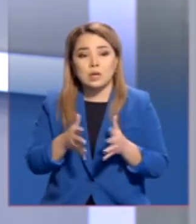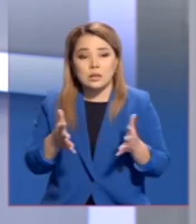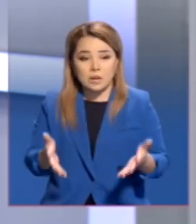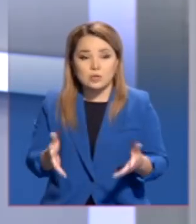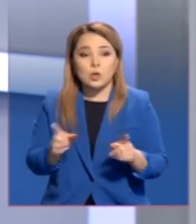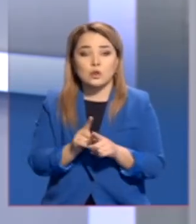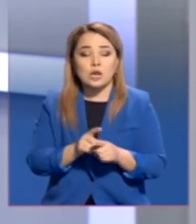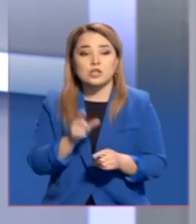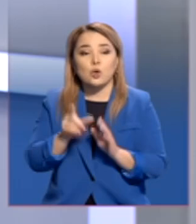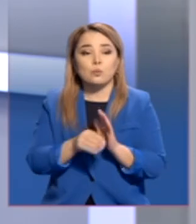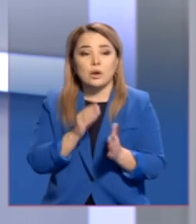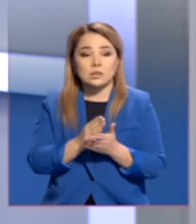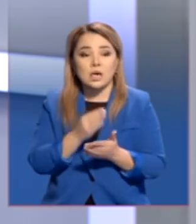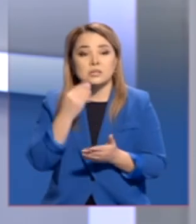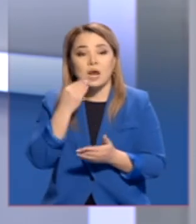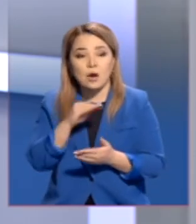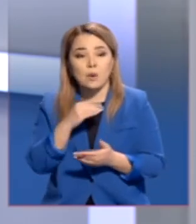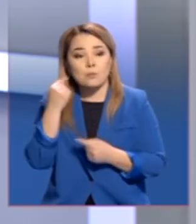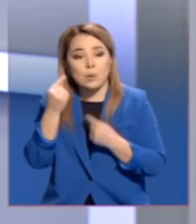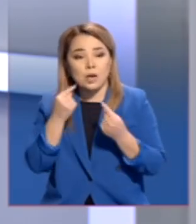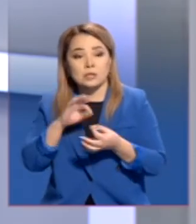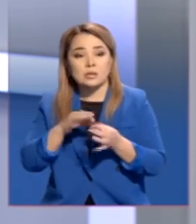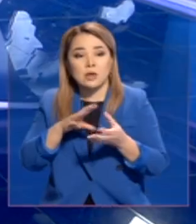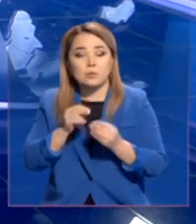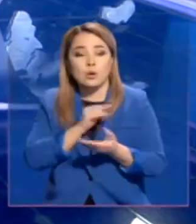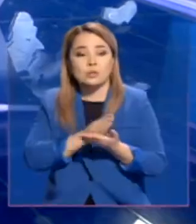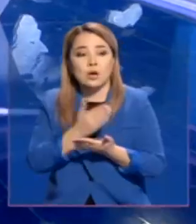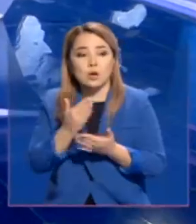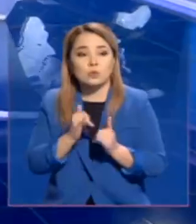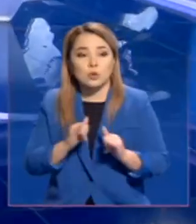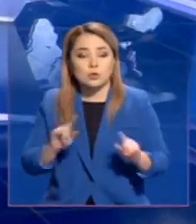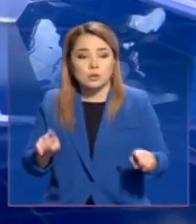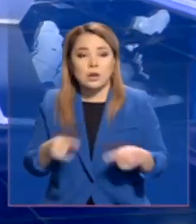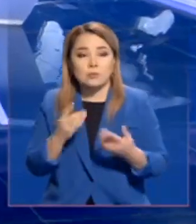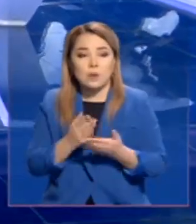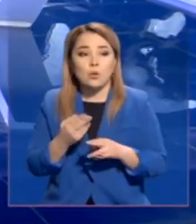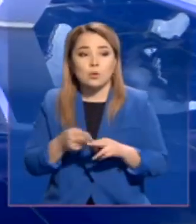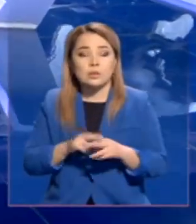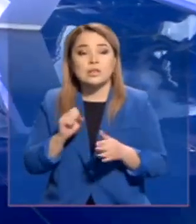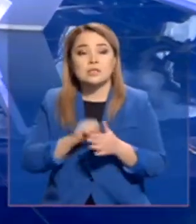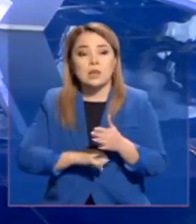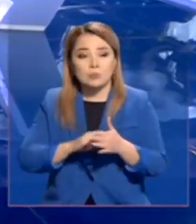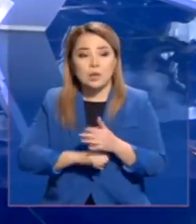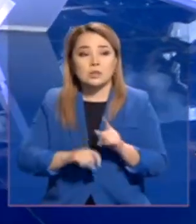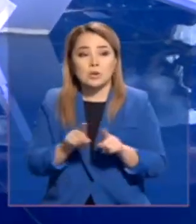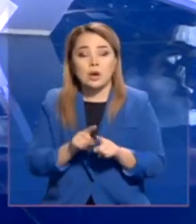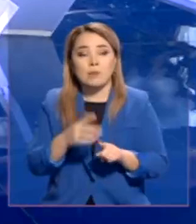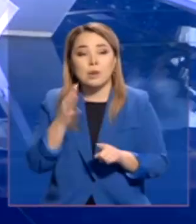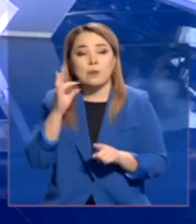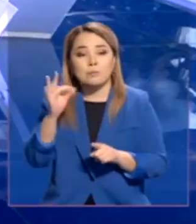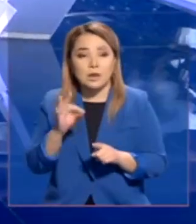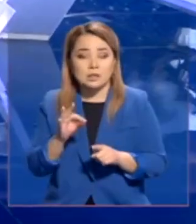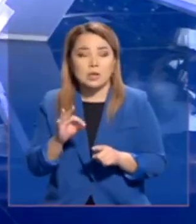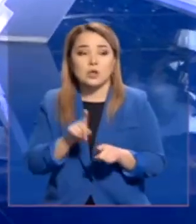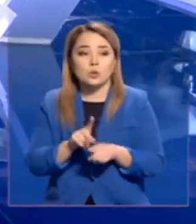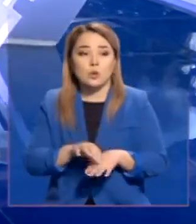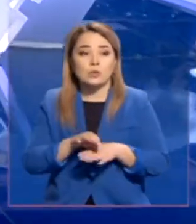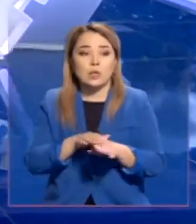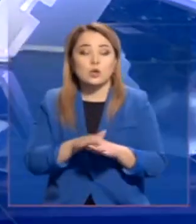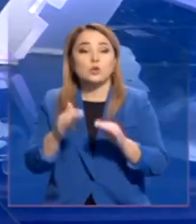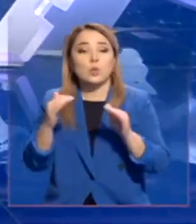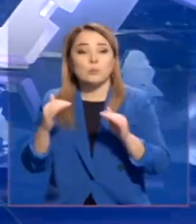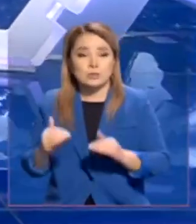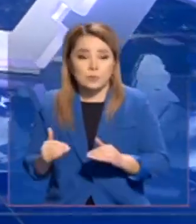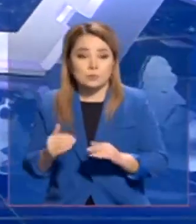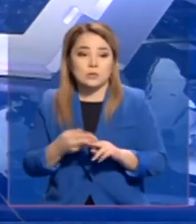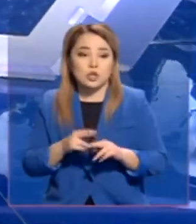және депутаттардың да сапалық мазмұн жағынан да қызметін күшейту болмақ. Сол себепті де қазір 5% межеге төмендетіп,